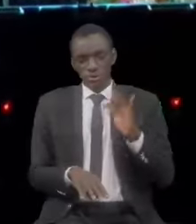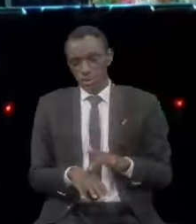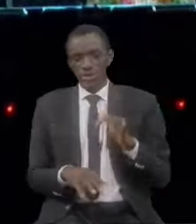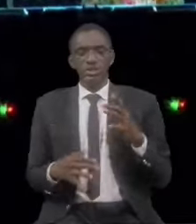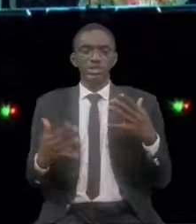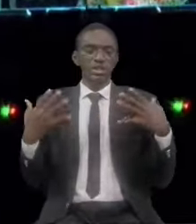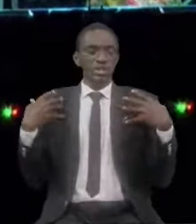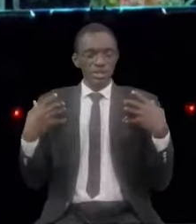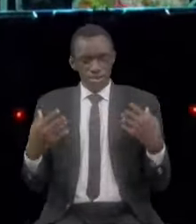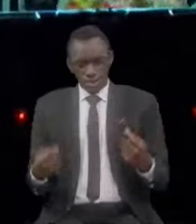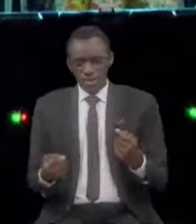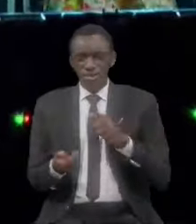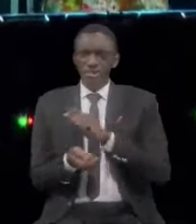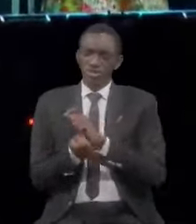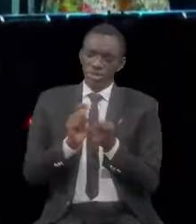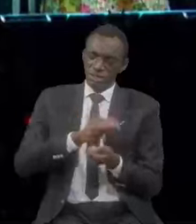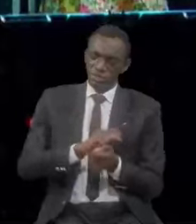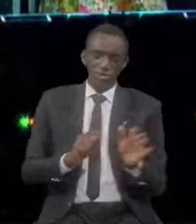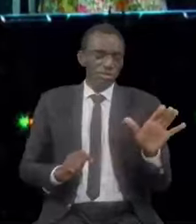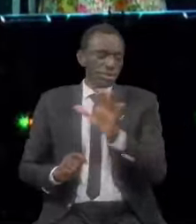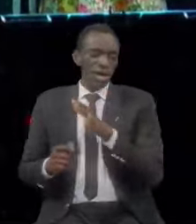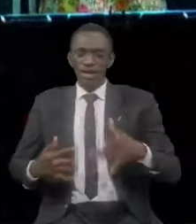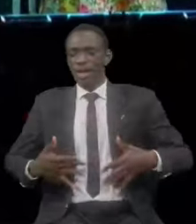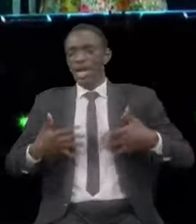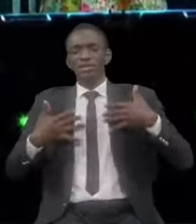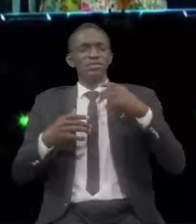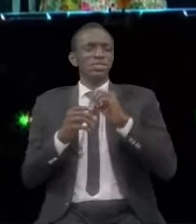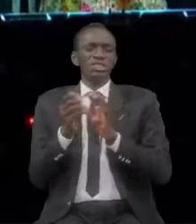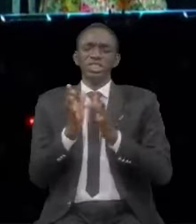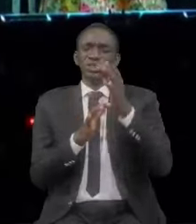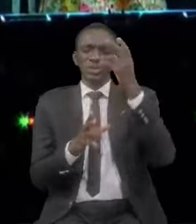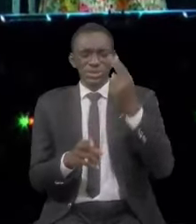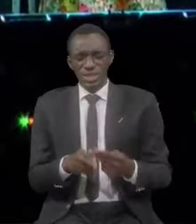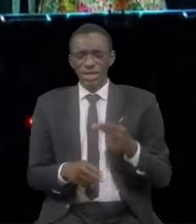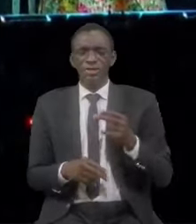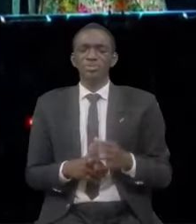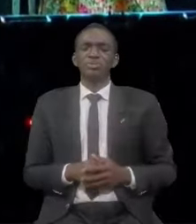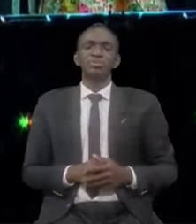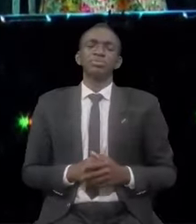guéris, transforme leur vie maintenant au nom de Jésus-Christ.